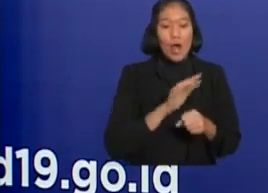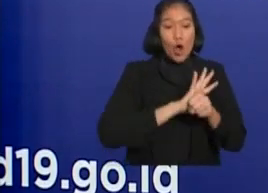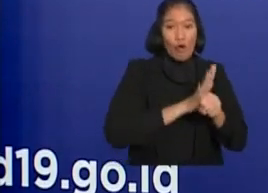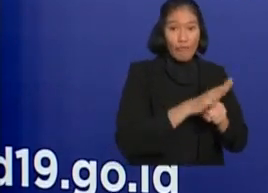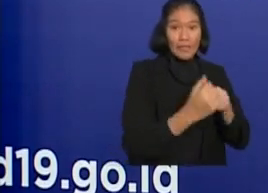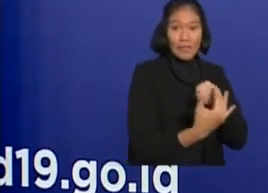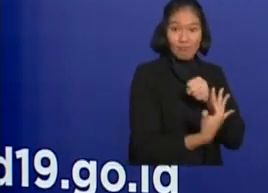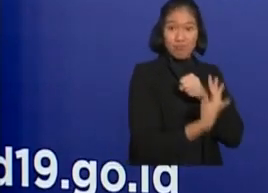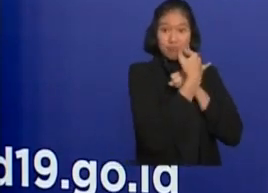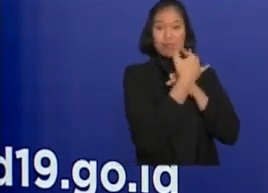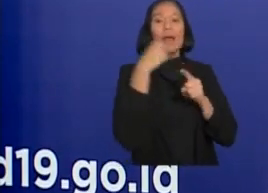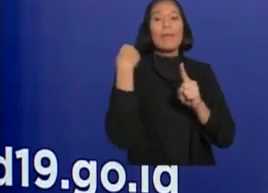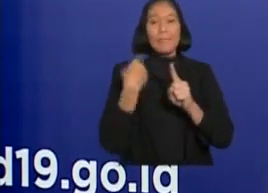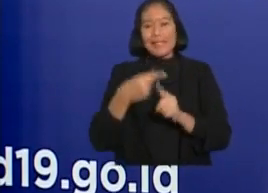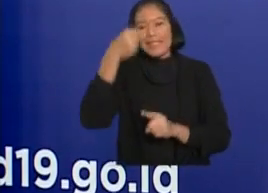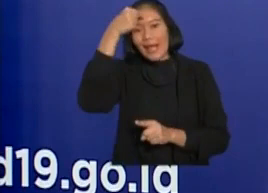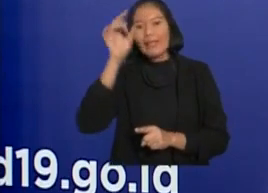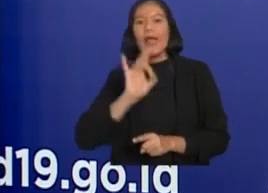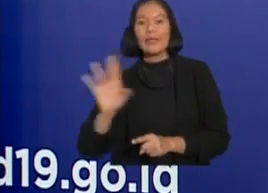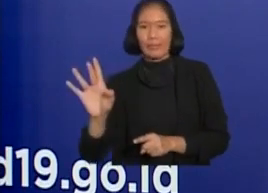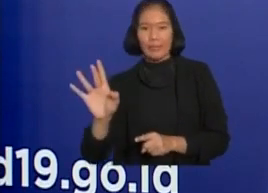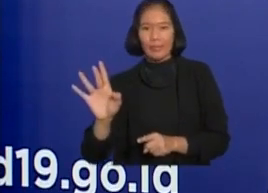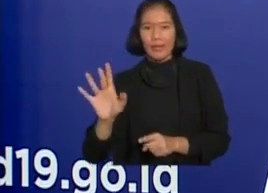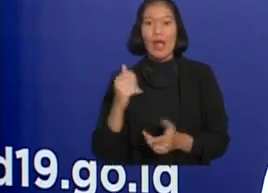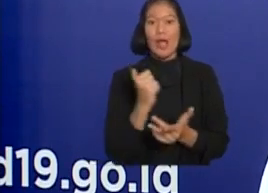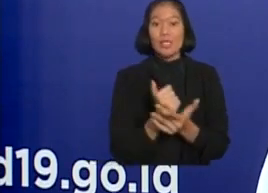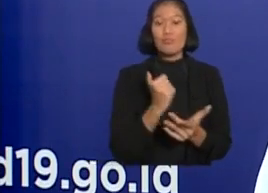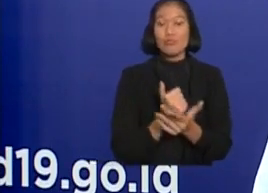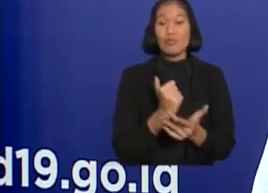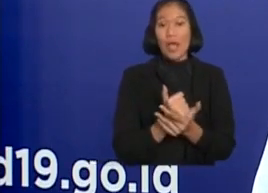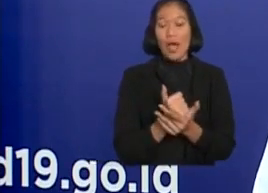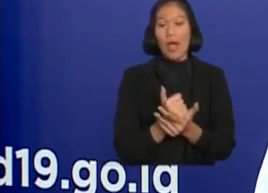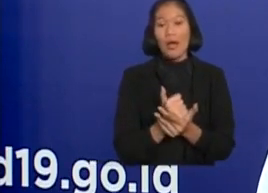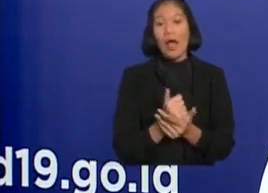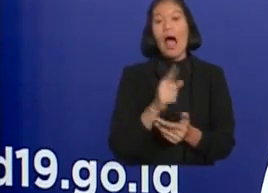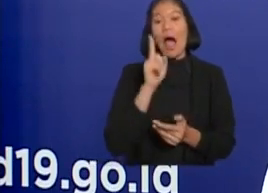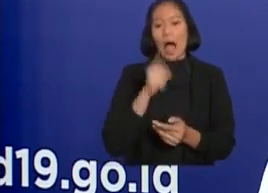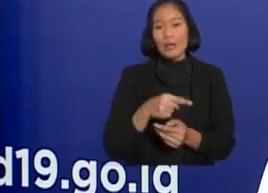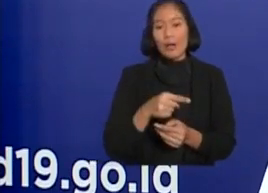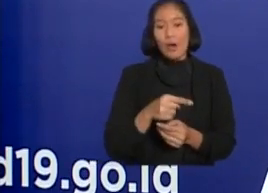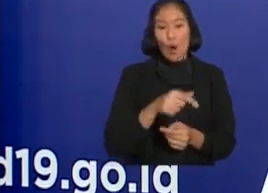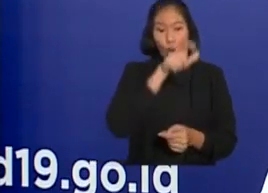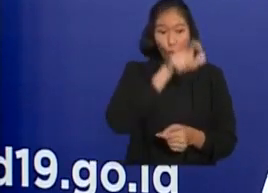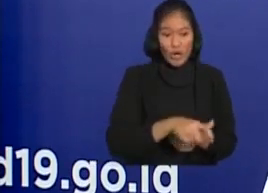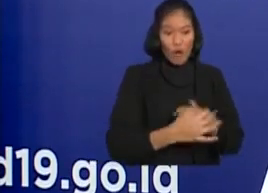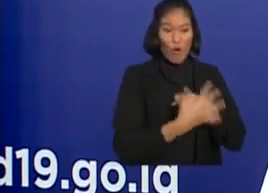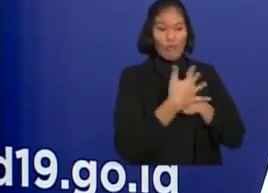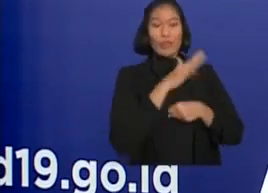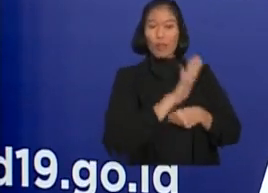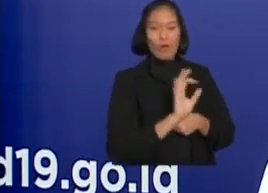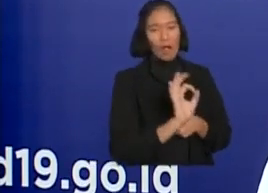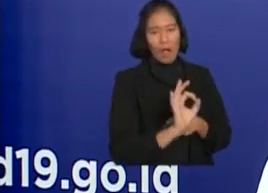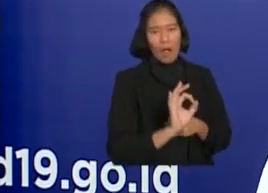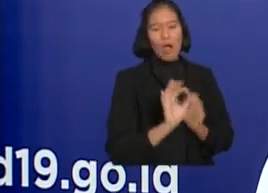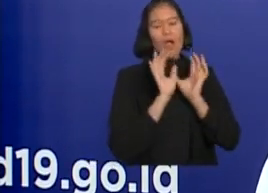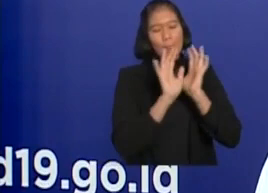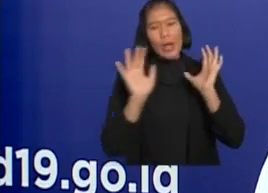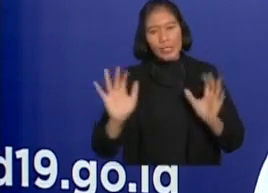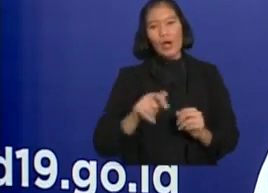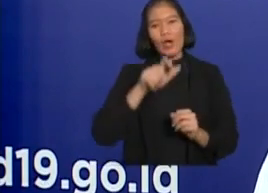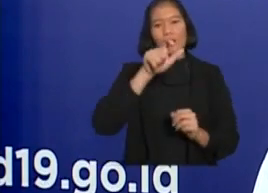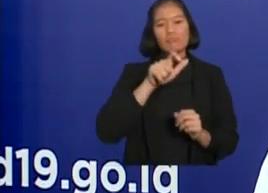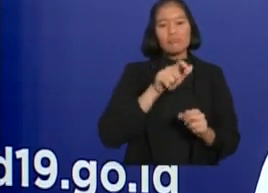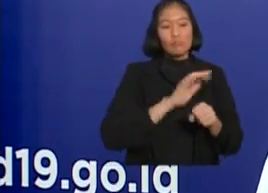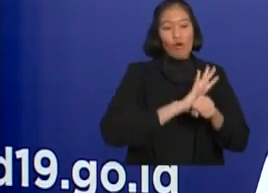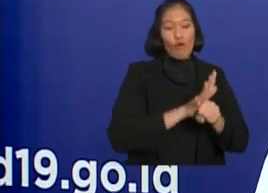jadi anggota masyarakat ini tidak seluruhnya bebas dari penyakit lainnya mereka sebagian mempunyai penyakit